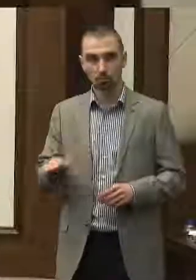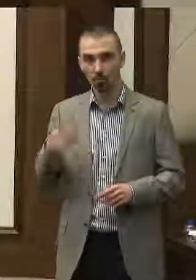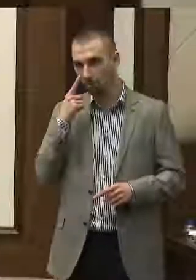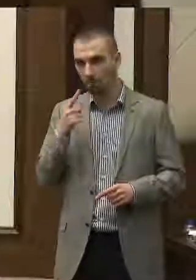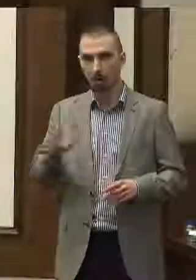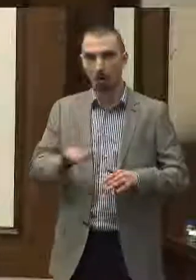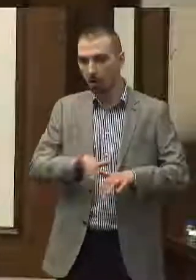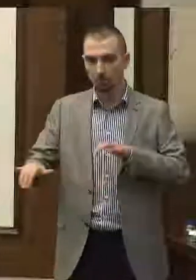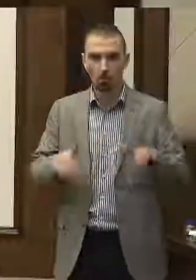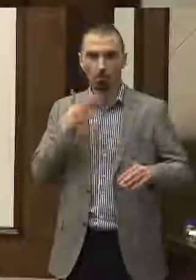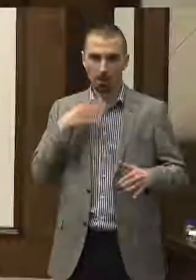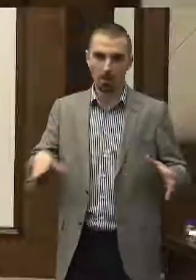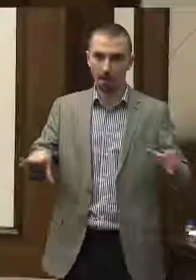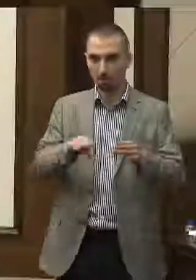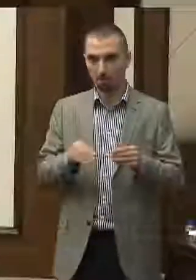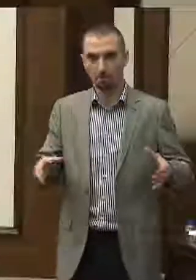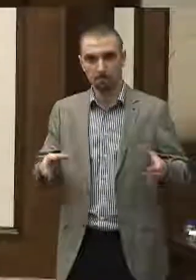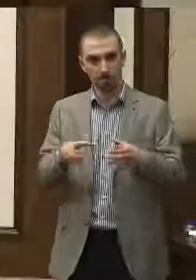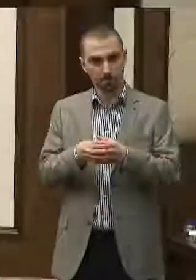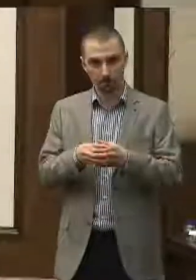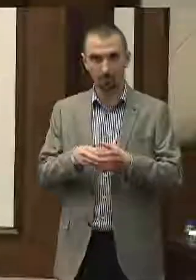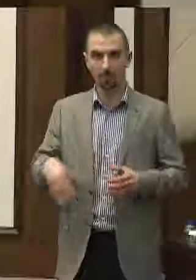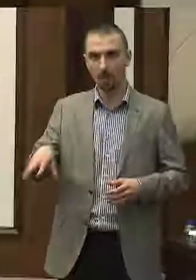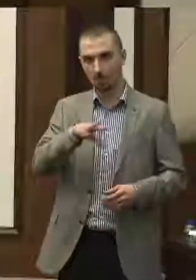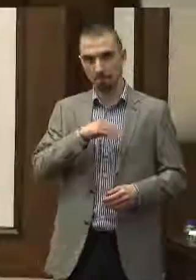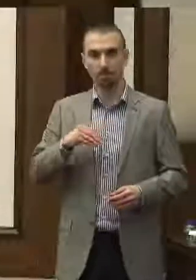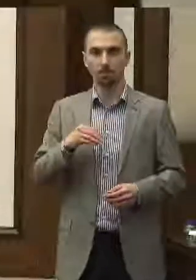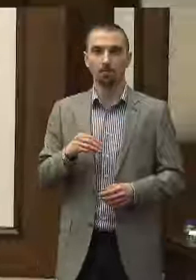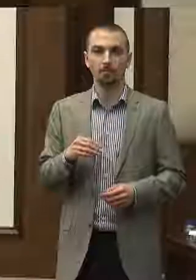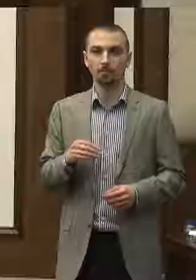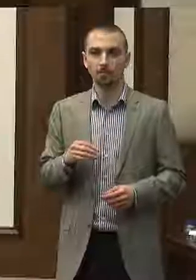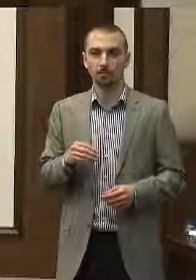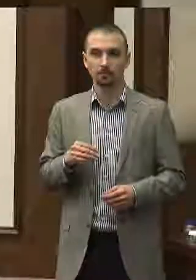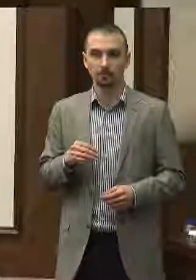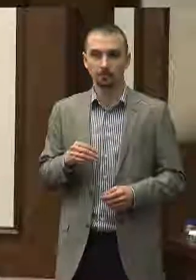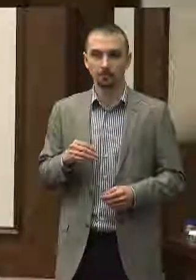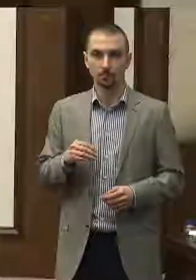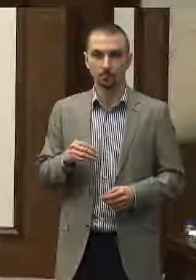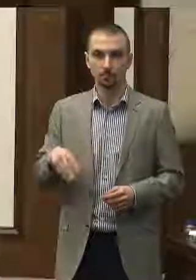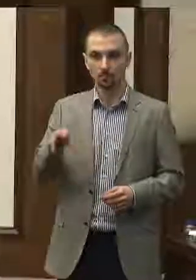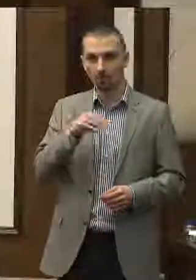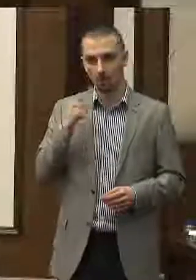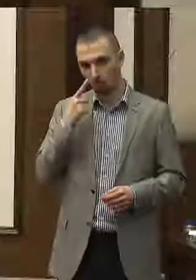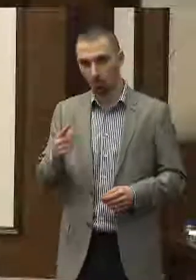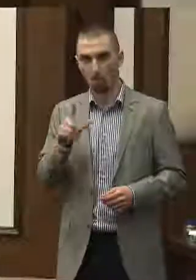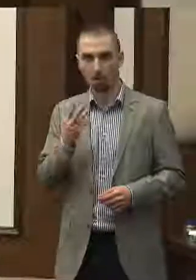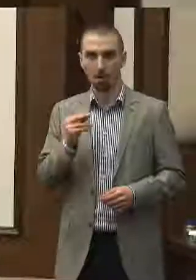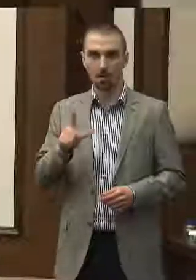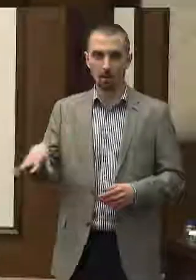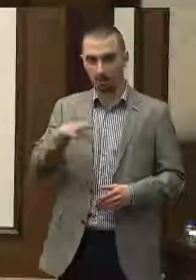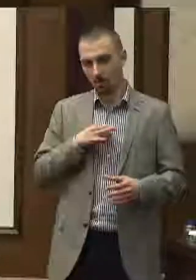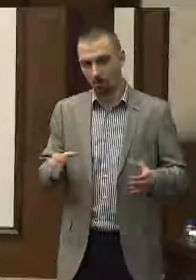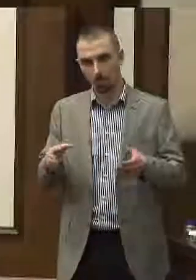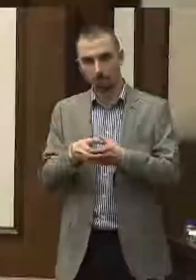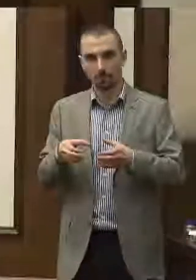ayırmadan biz de burada varız, biz de farklılığımız sizin sayenizde görülmesi gereken demişizdir. Ve